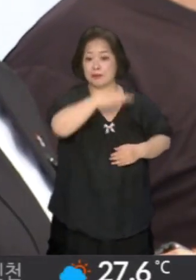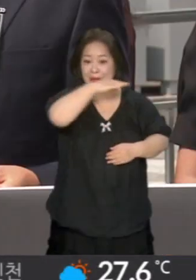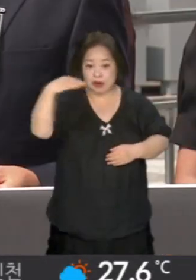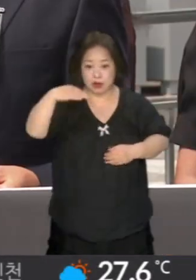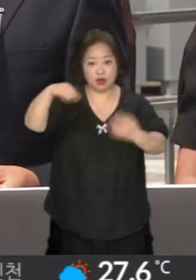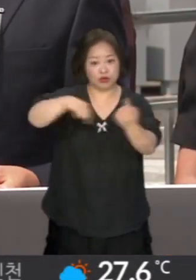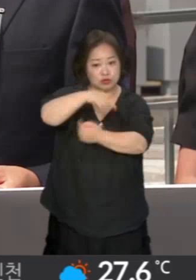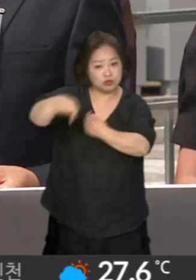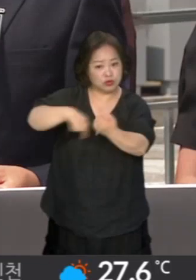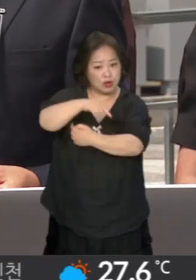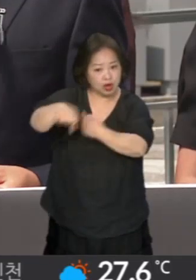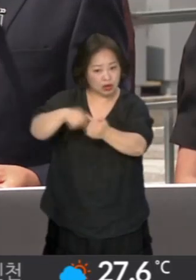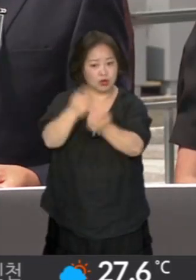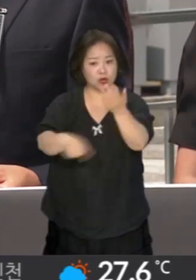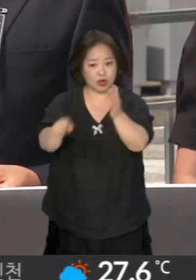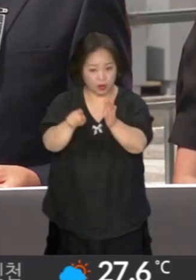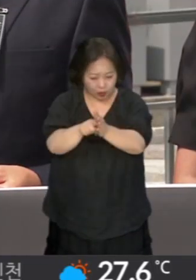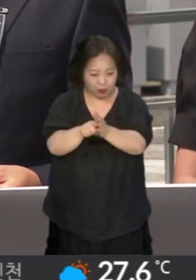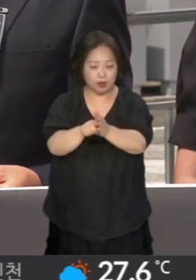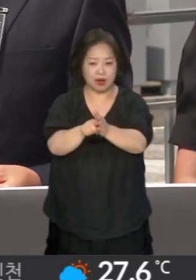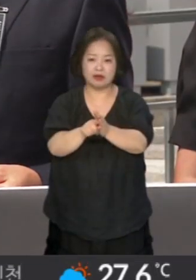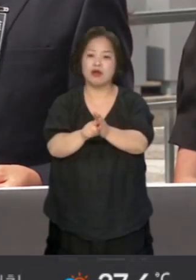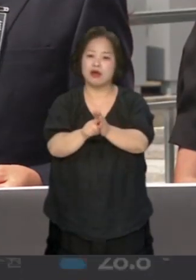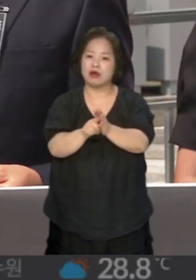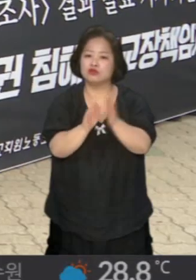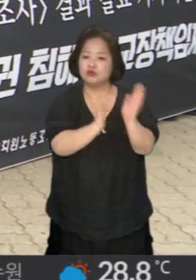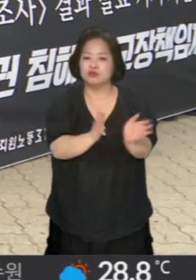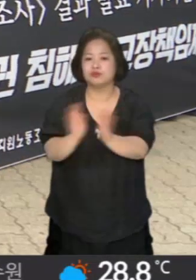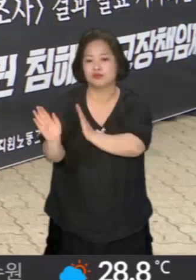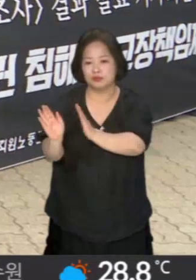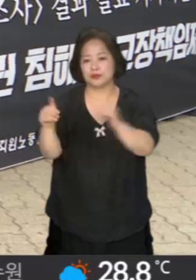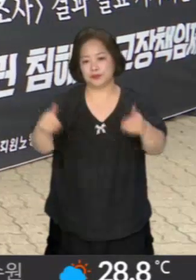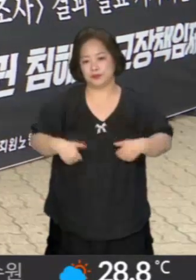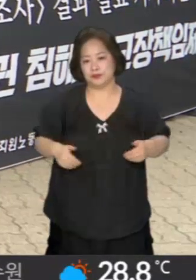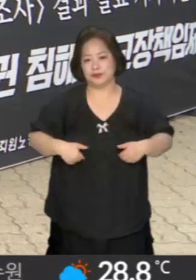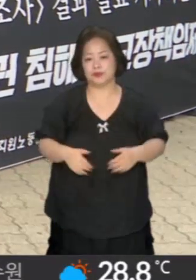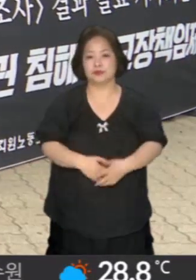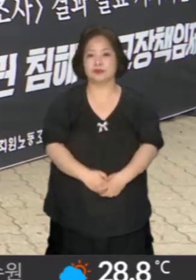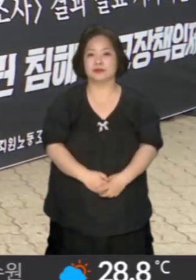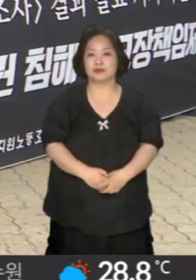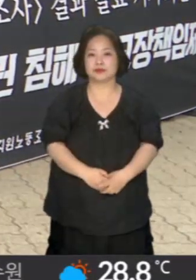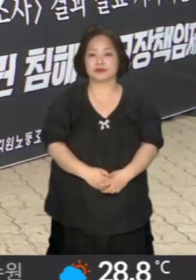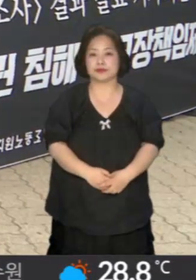특단의 대책이 시급하다는 지적입니다. 연합뉴스TV 안채린입니다.